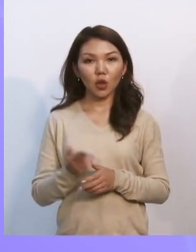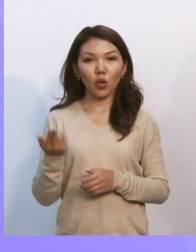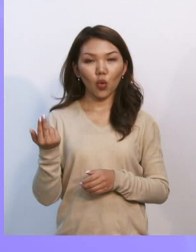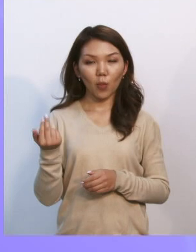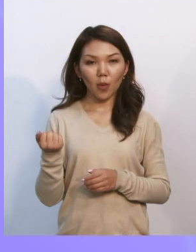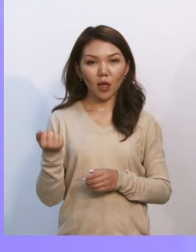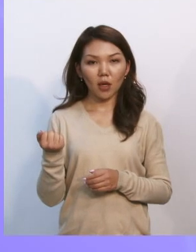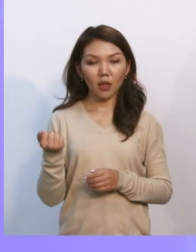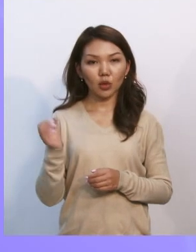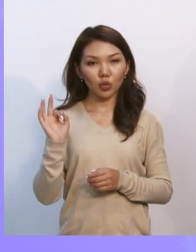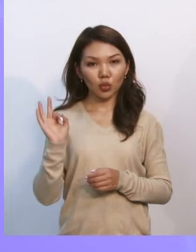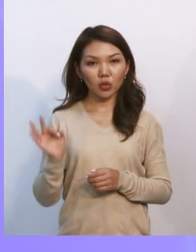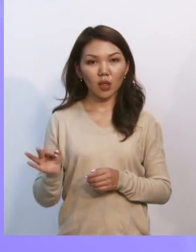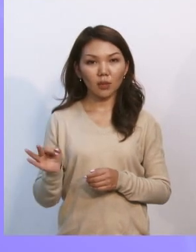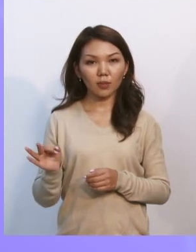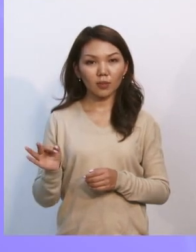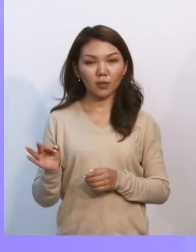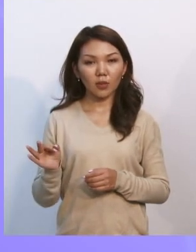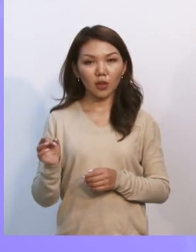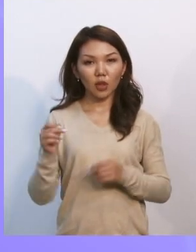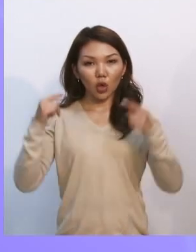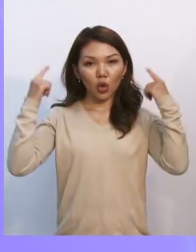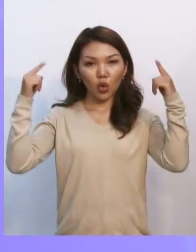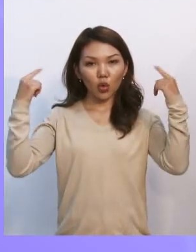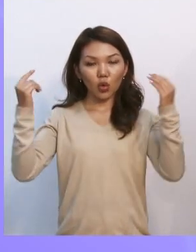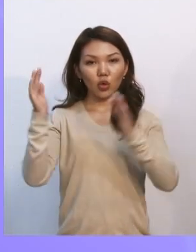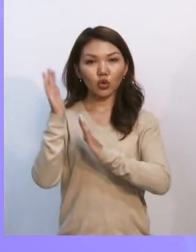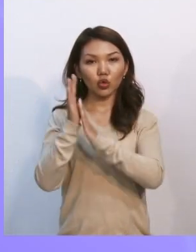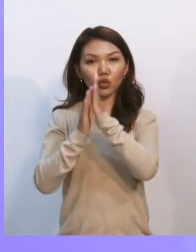Оба, туура, кой чөп жейт.